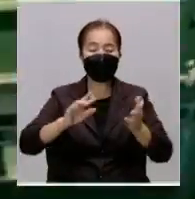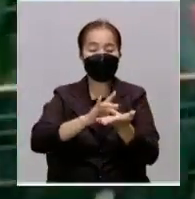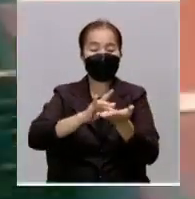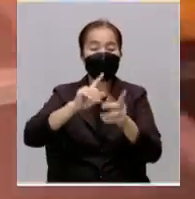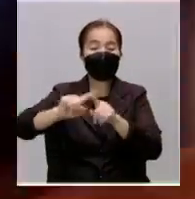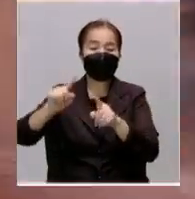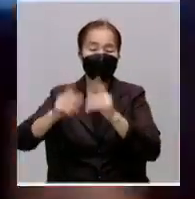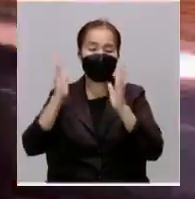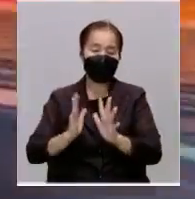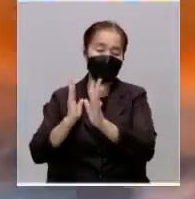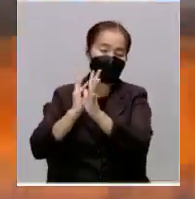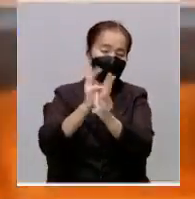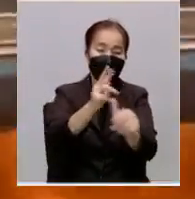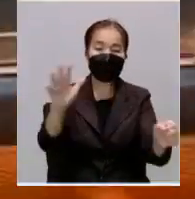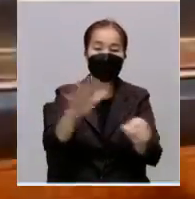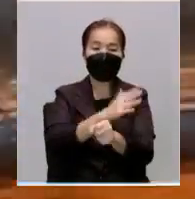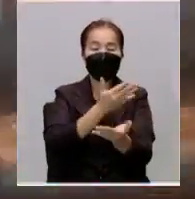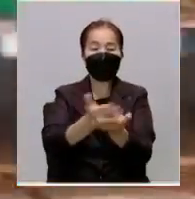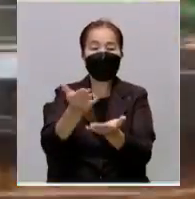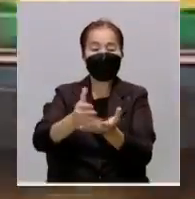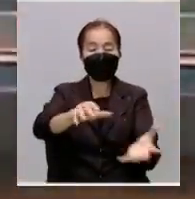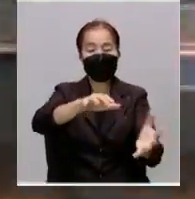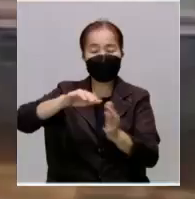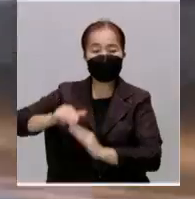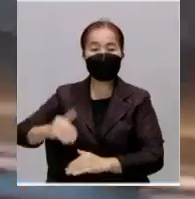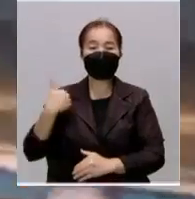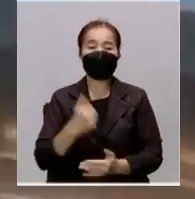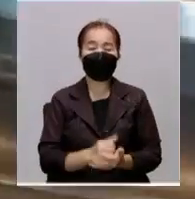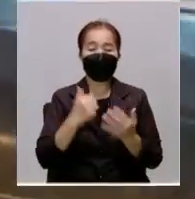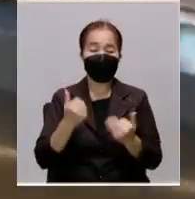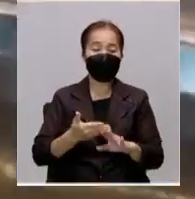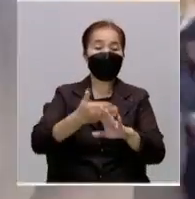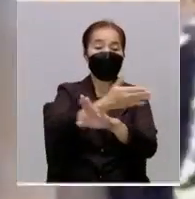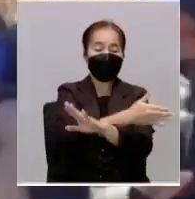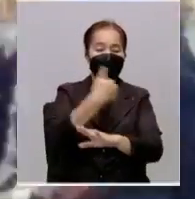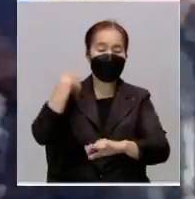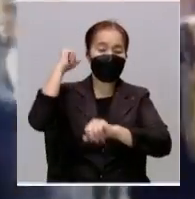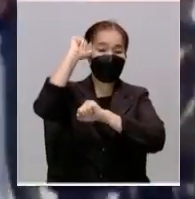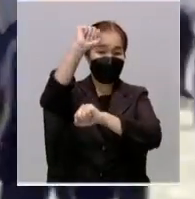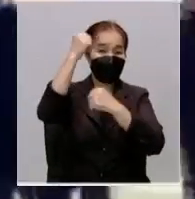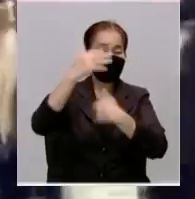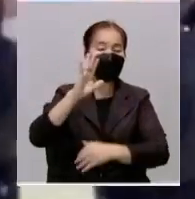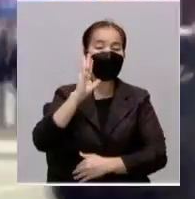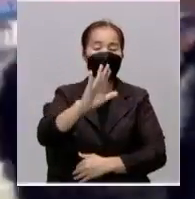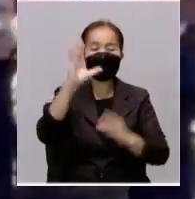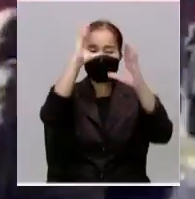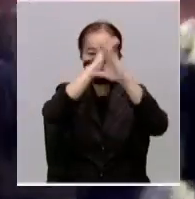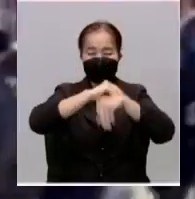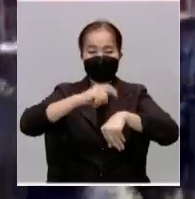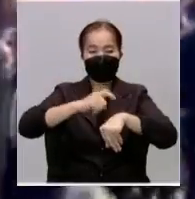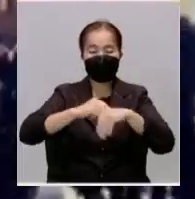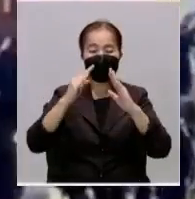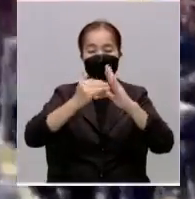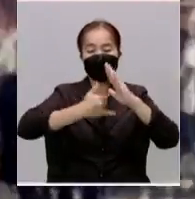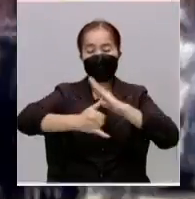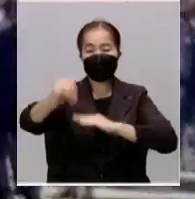ผู้คนครับท่ามกลางทหารยูเครนเองที่ลาดตระเวนทั่วเมืองก่อนหน้านี้กรุงเคียฟได้ประกาศเคอร์ฟิวห้ามออกนอกบ้านตั้งแต่เวลา